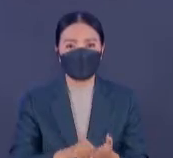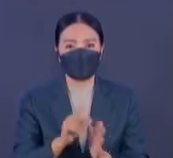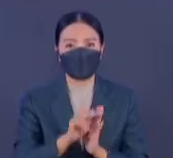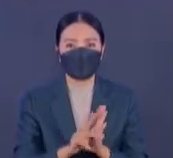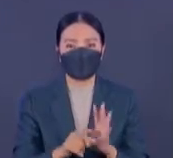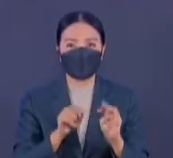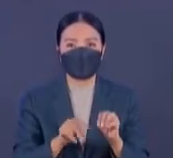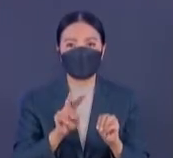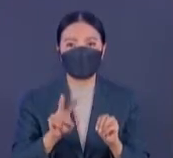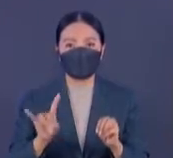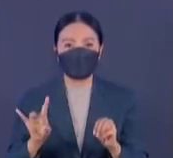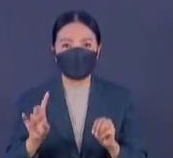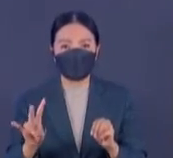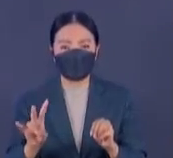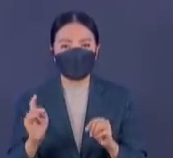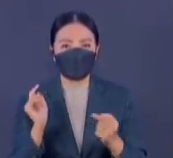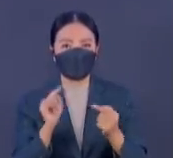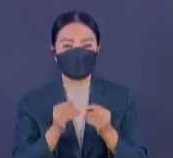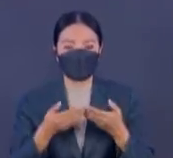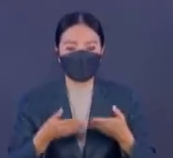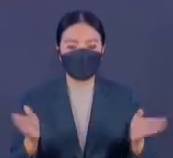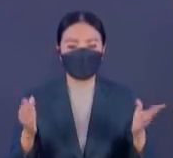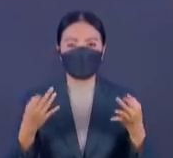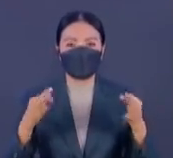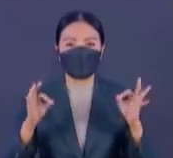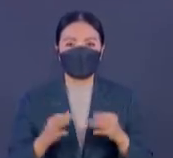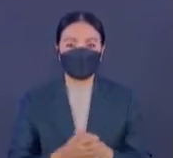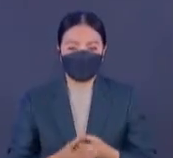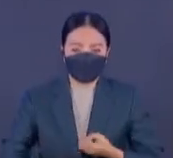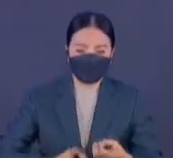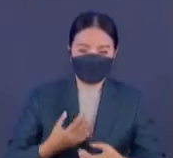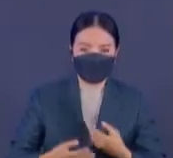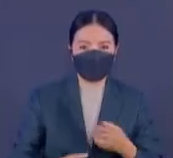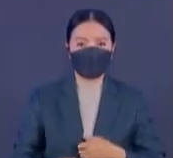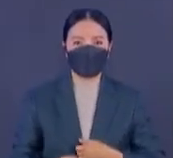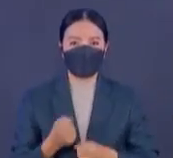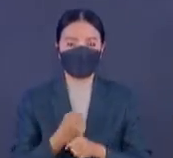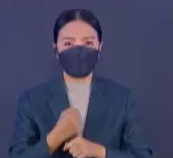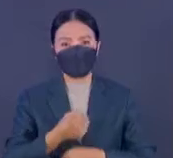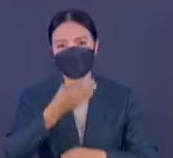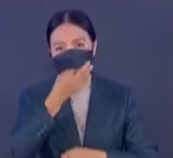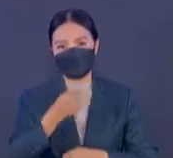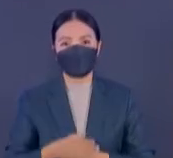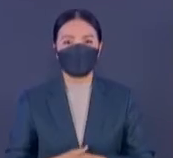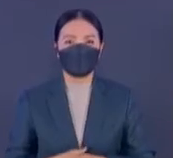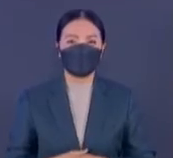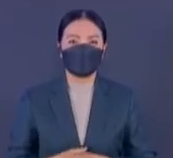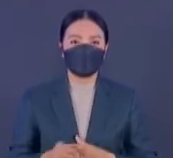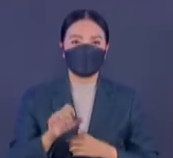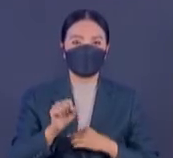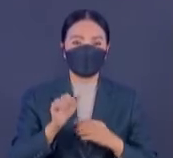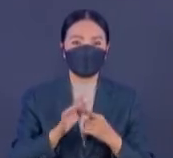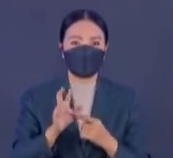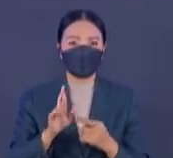มาตรา287เพื่อนำไปสู่การเปิดกว้างเสรีภาพการแสดงออกและการประกอบอาชีพสาระสำคัญ